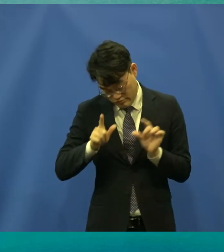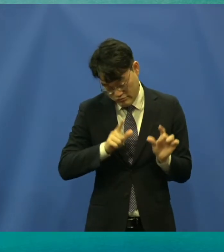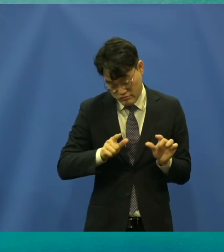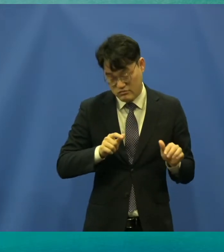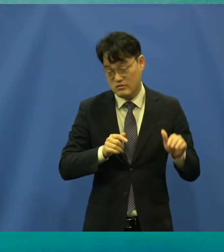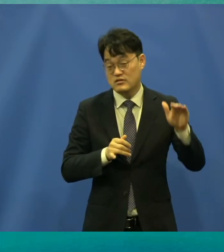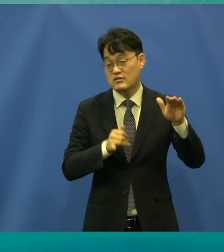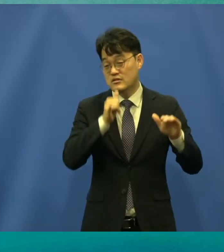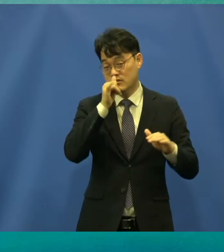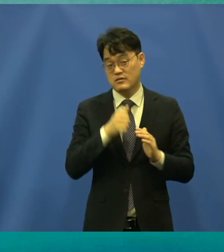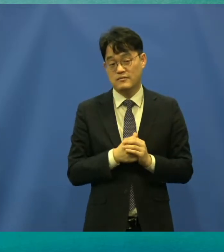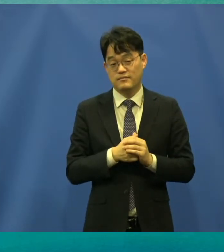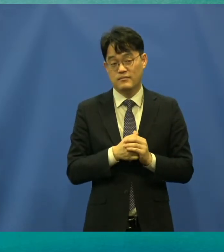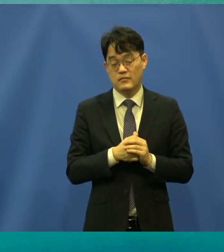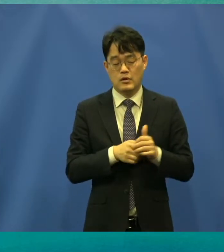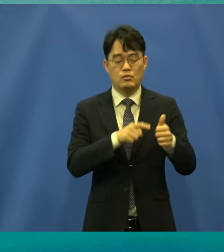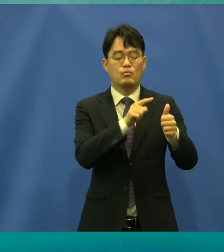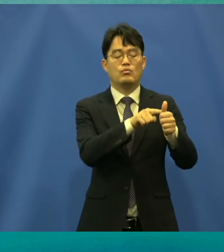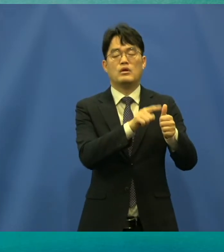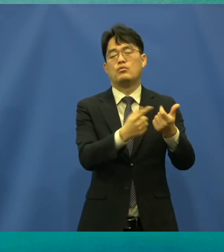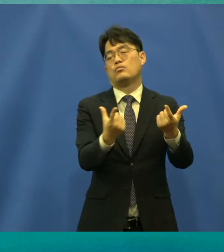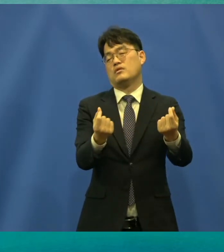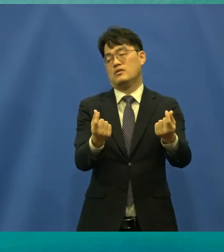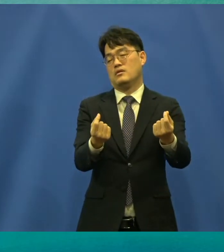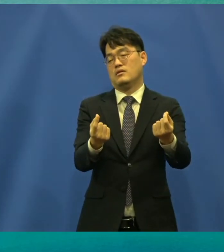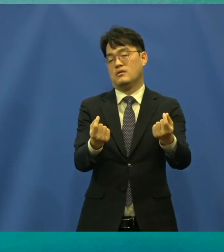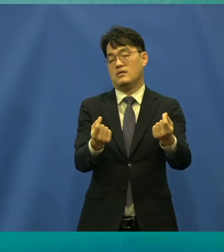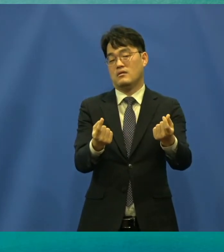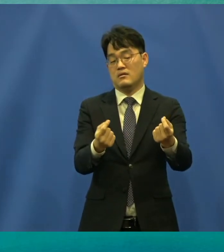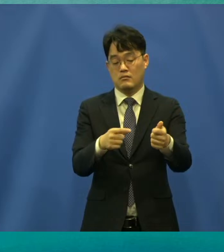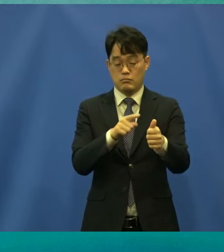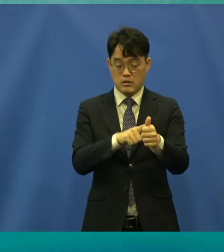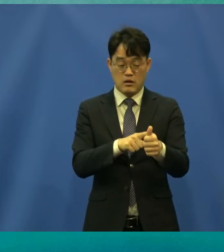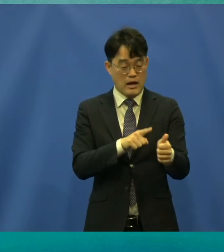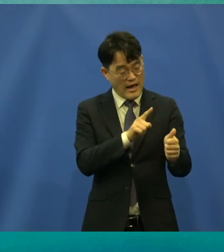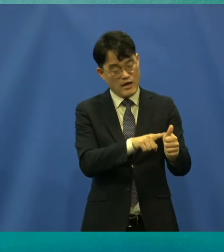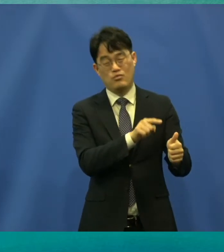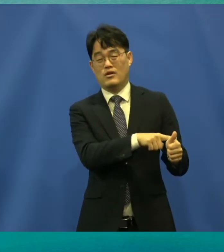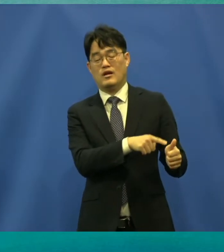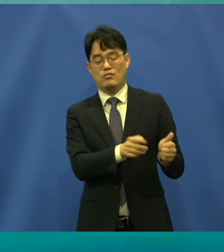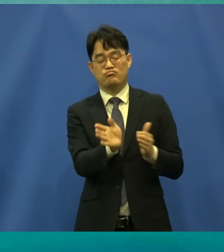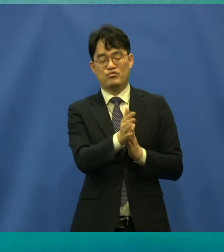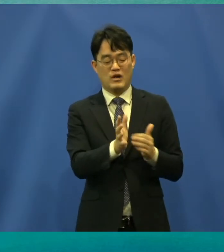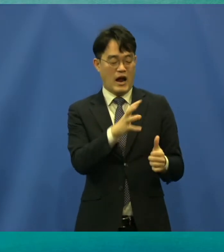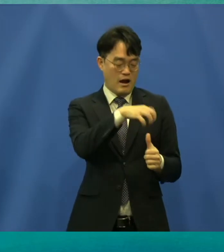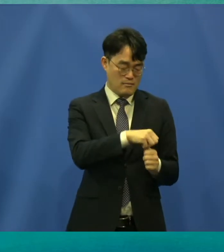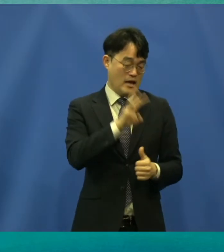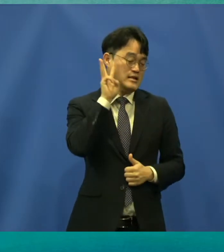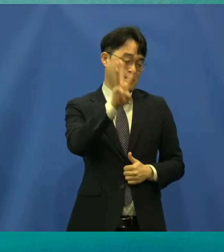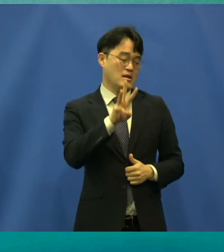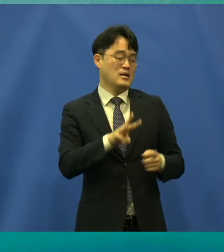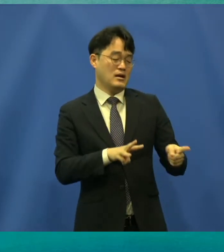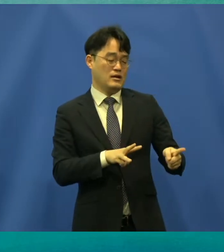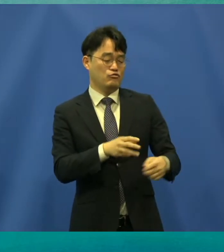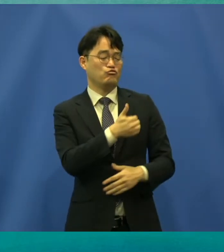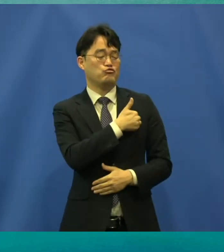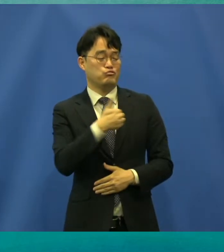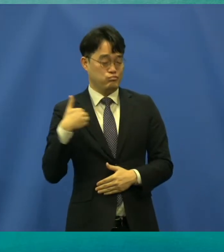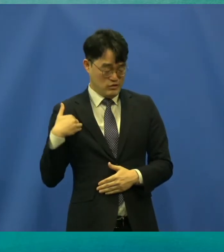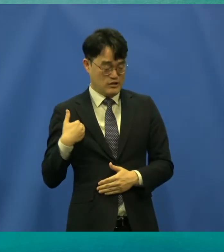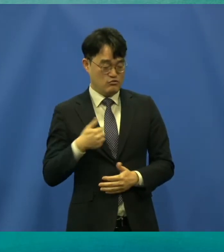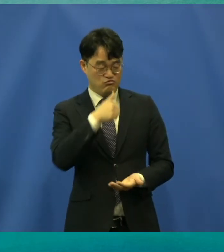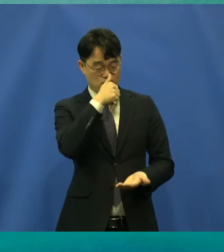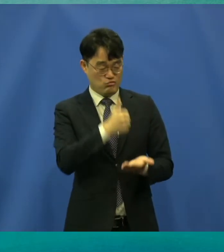물고기 뱃속에서 충분한 대가를 지불했다고 할 수도 있습니다. 그럼에도 요나의 마음은 자유롭지 않습니다.